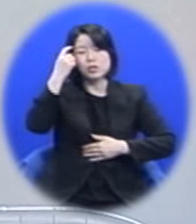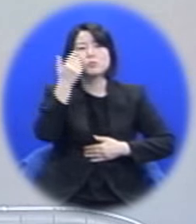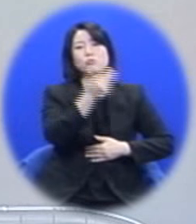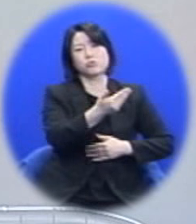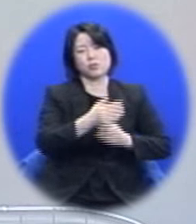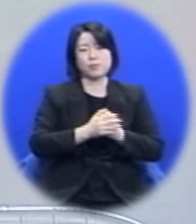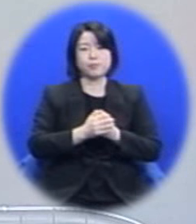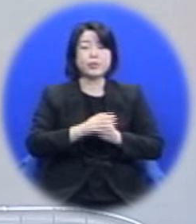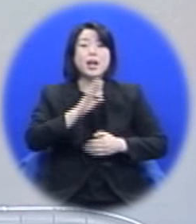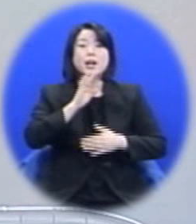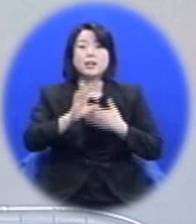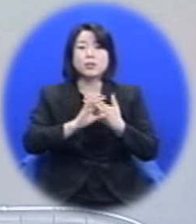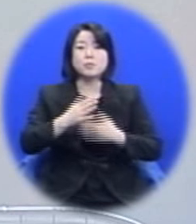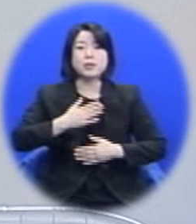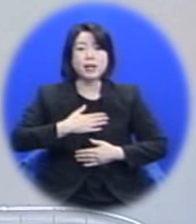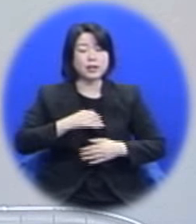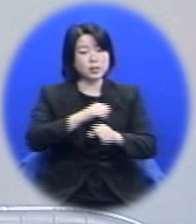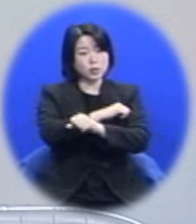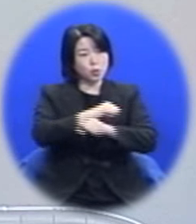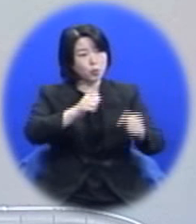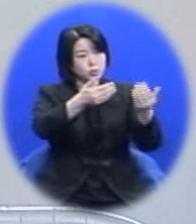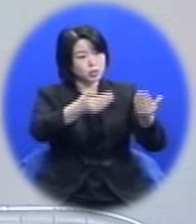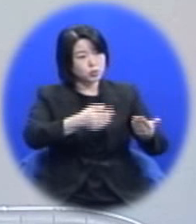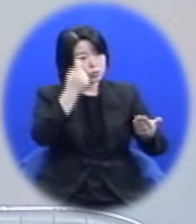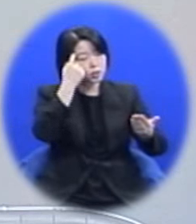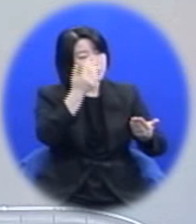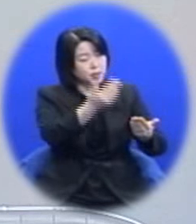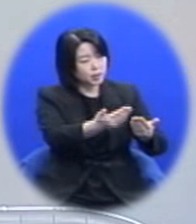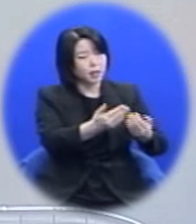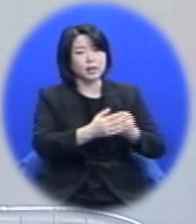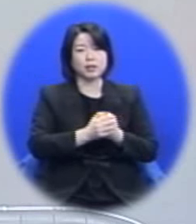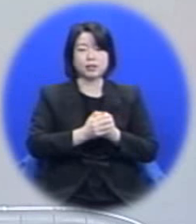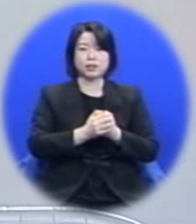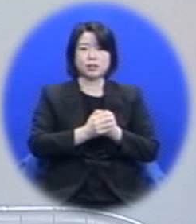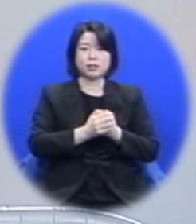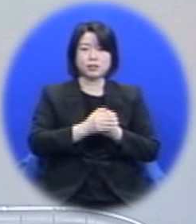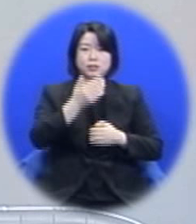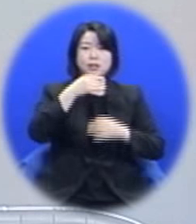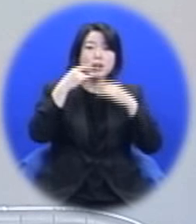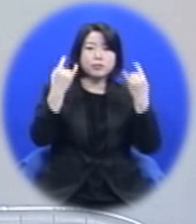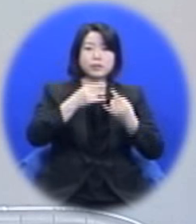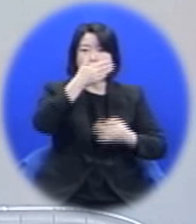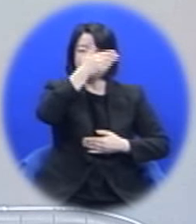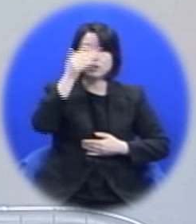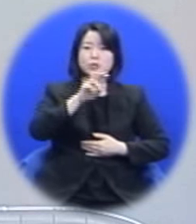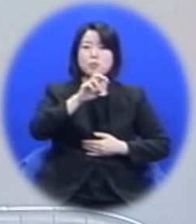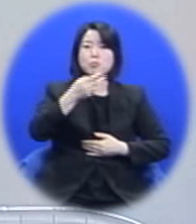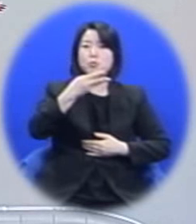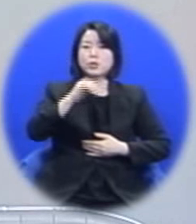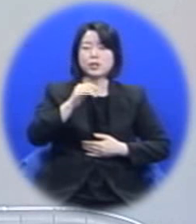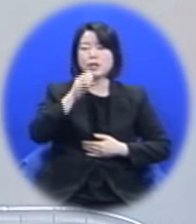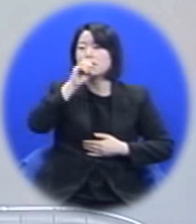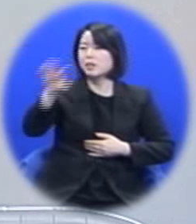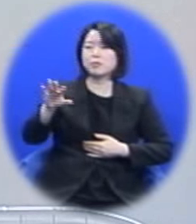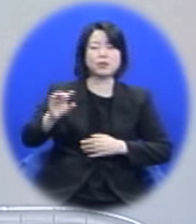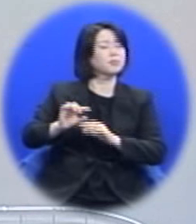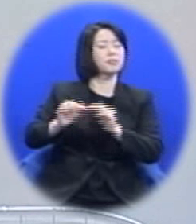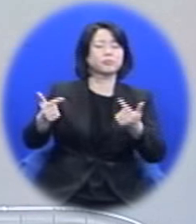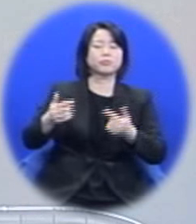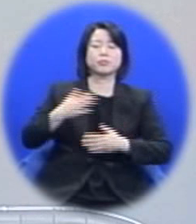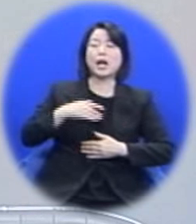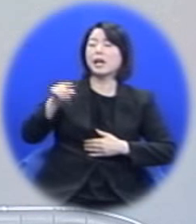나를 용서하신다는 겁니까? 몰이가 대답합니다. 나는 당신을 용서할 수